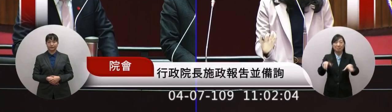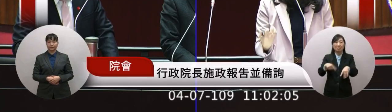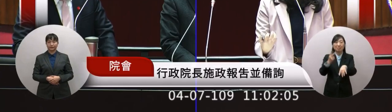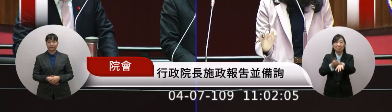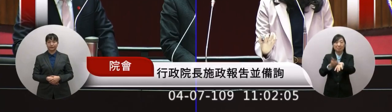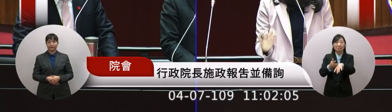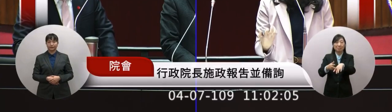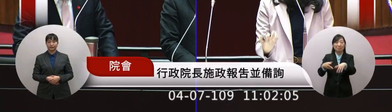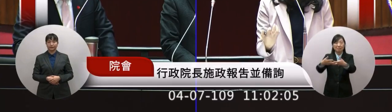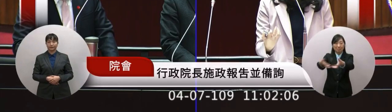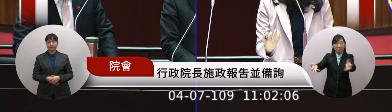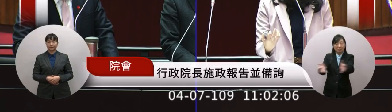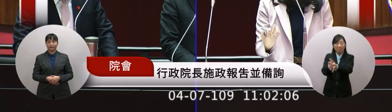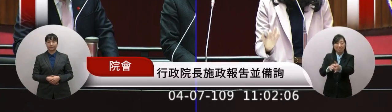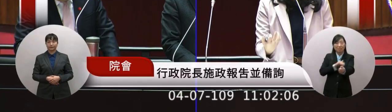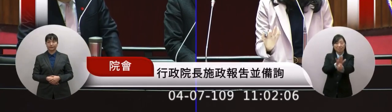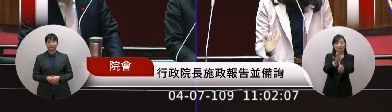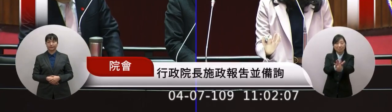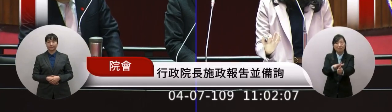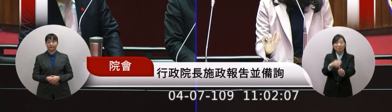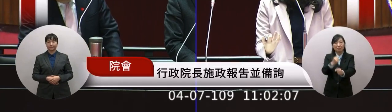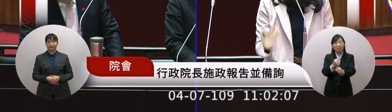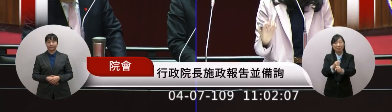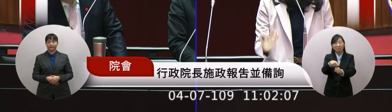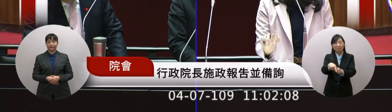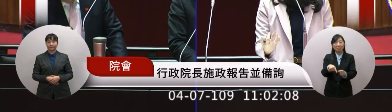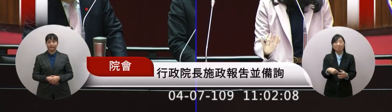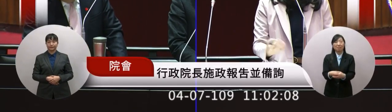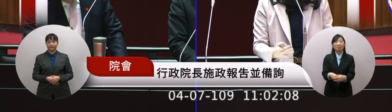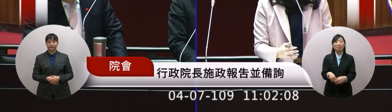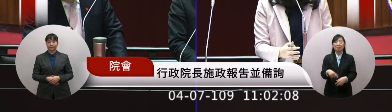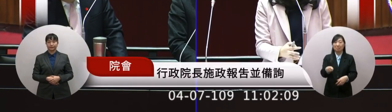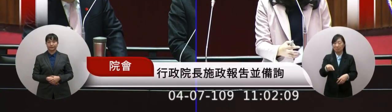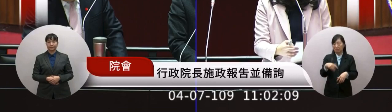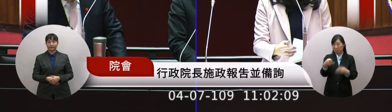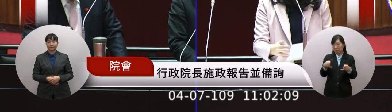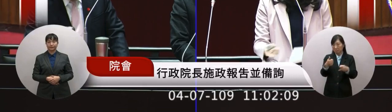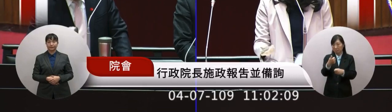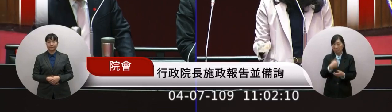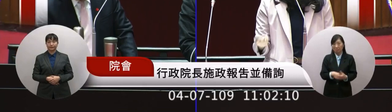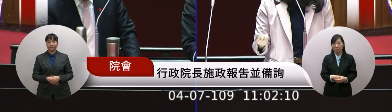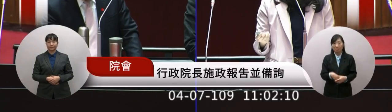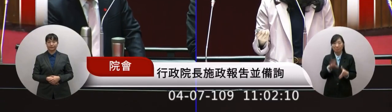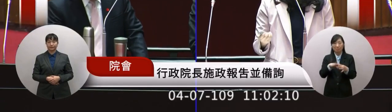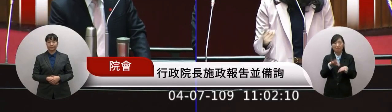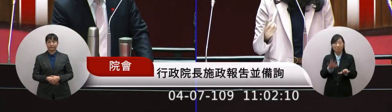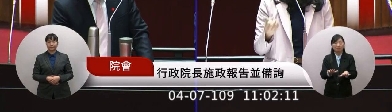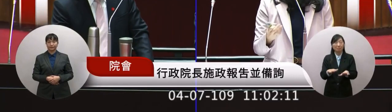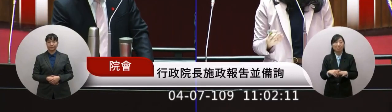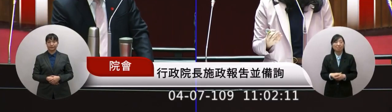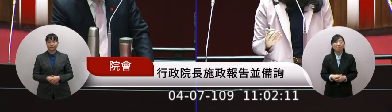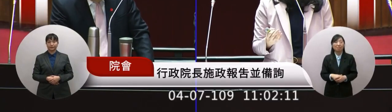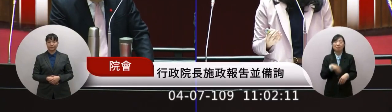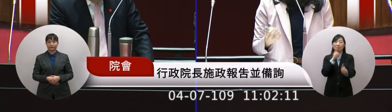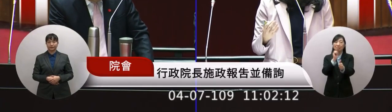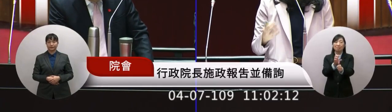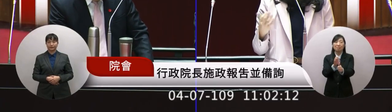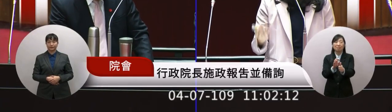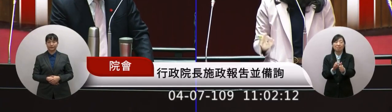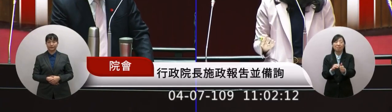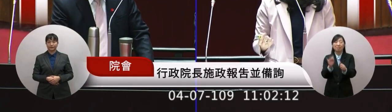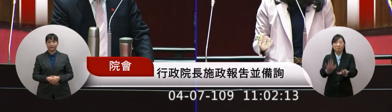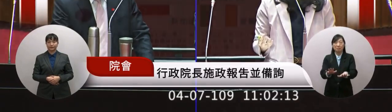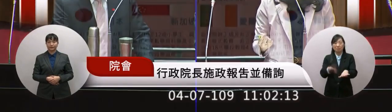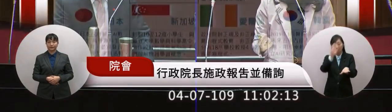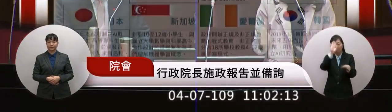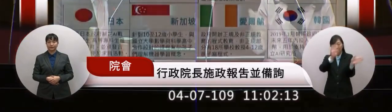后去支撑这样子一个非常好的一个实现的执行的一个成果。那所以呢，在这边我们不免也要就是提醒一下说，我们虽然现